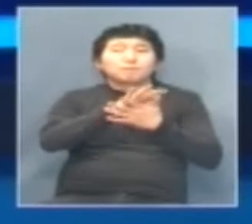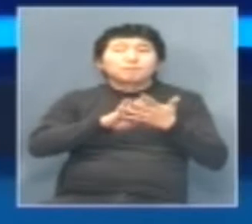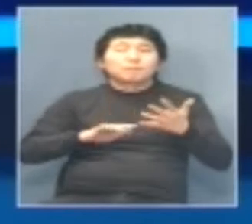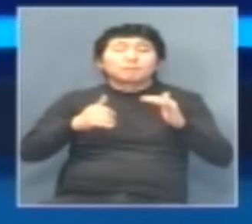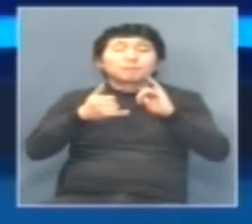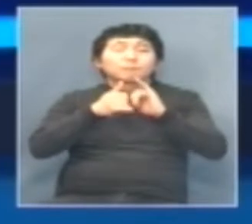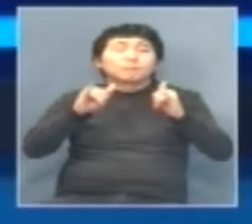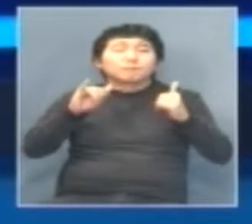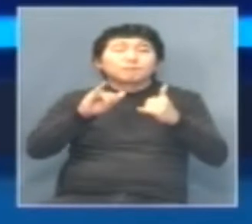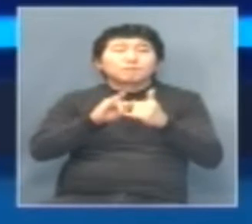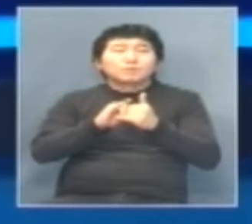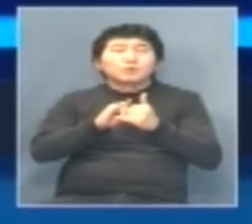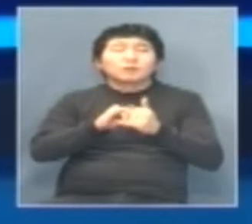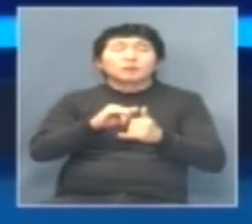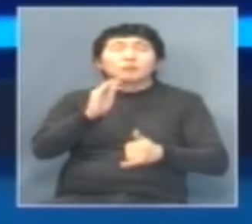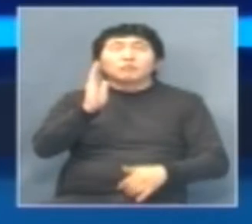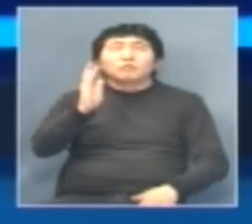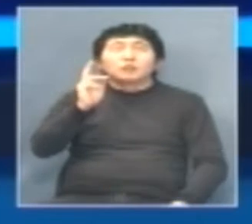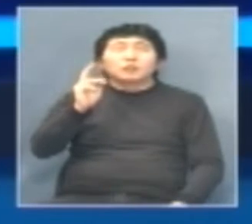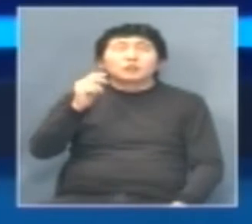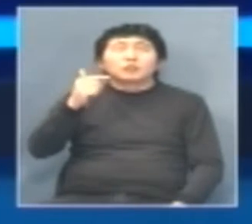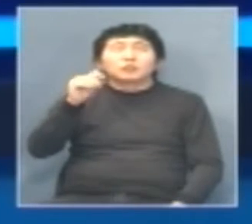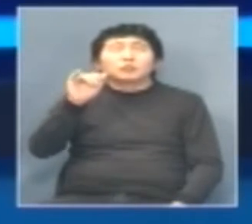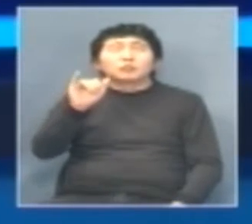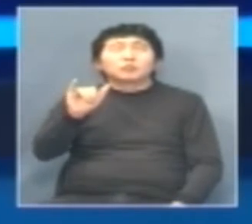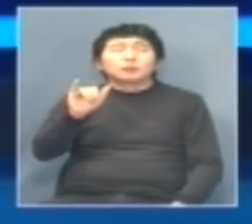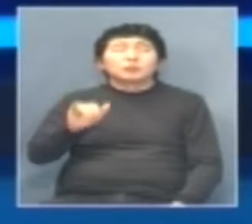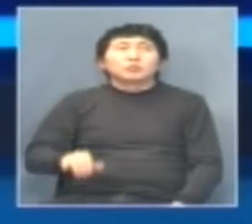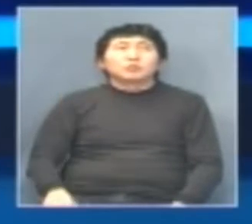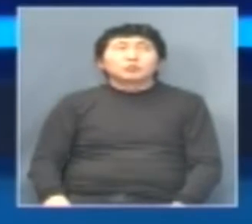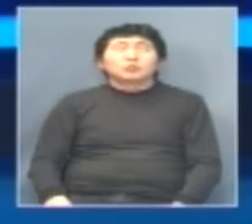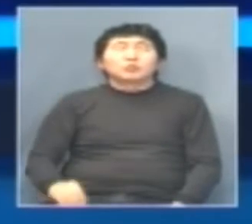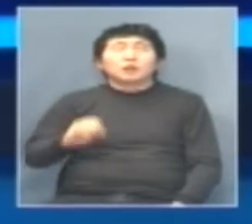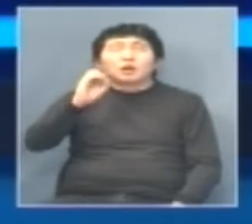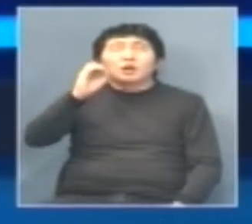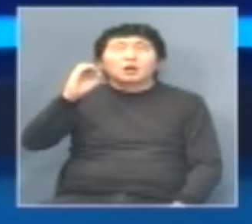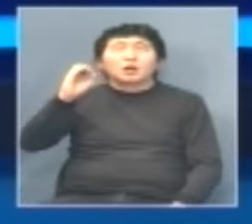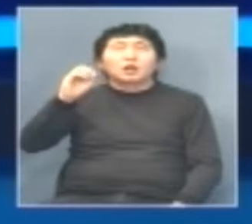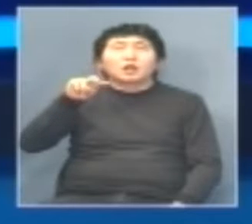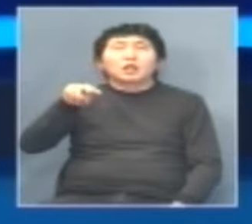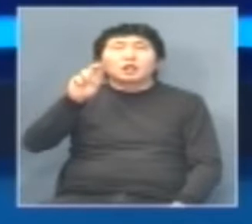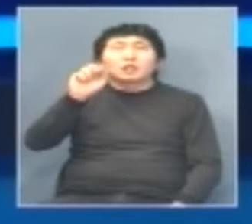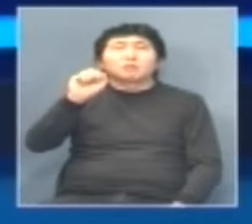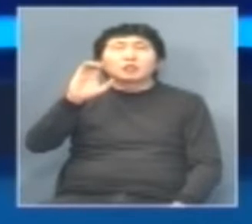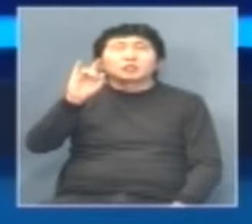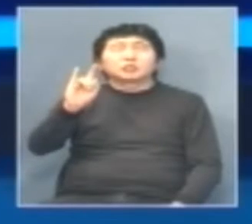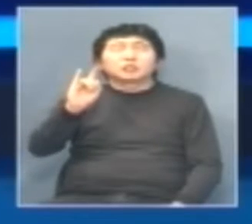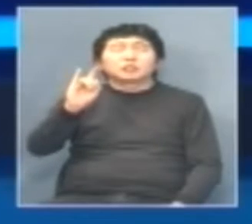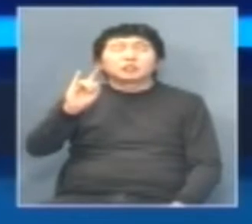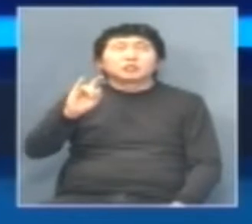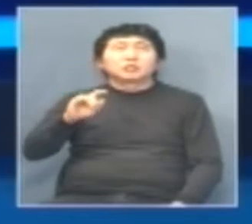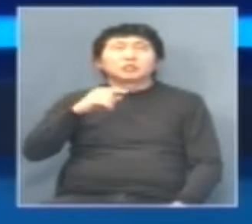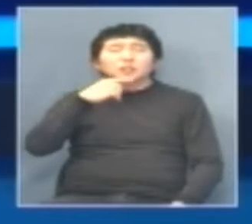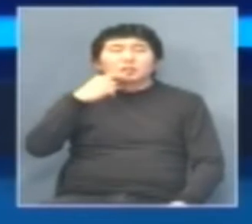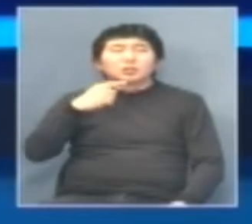Өскеменде Сәрсен Аманжолов атындағы Шығыс Қазақстан университетінде елбасы жолы деп аталатын дөңгелек үстел өтті. Аталмыш шараға университет студенттері